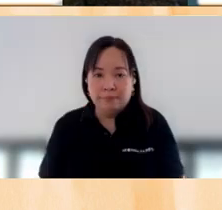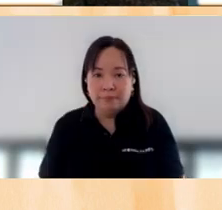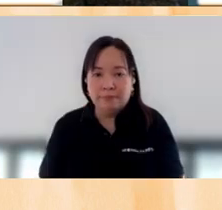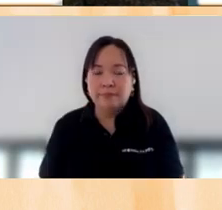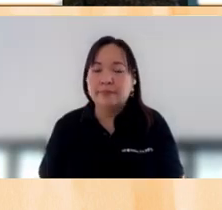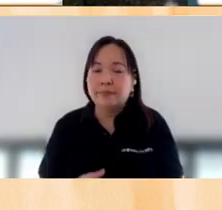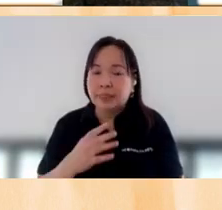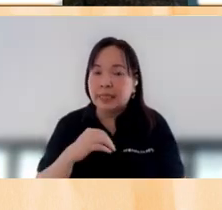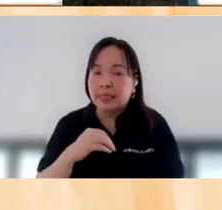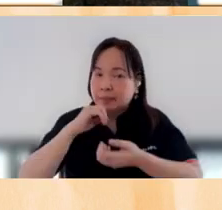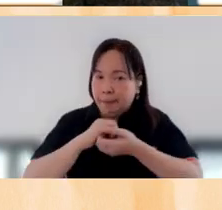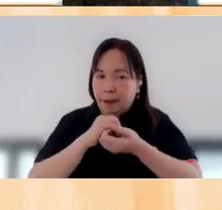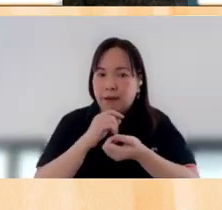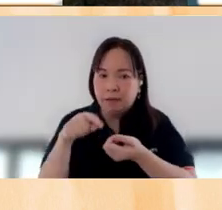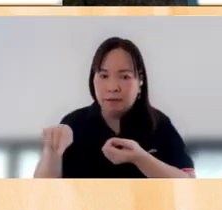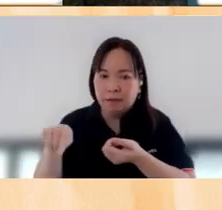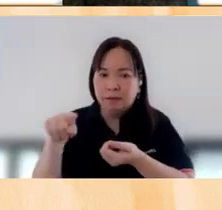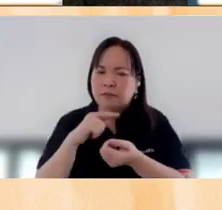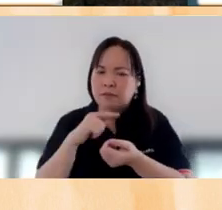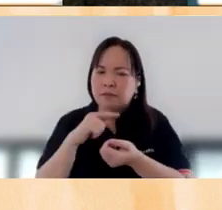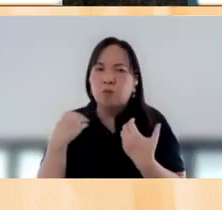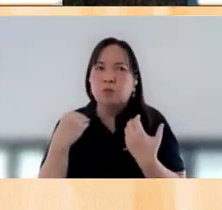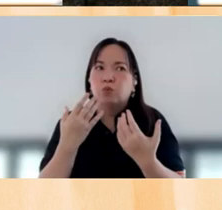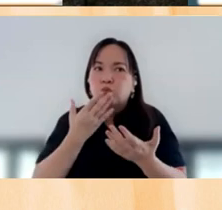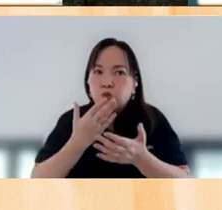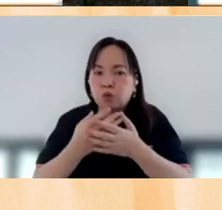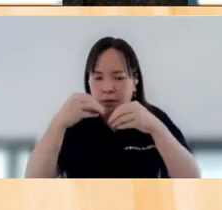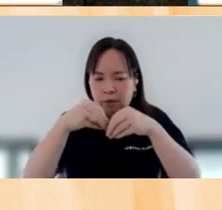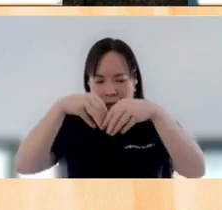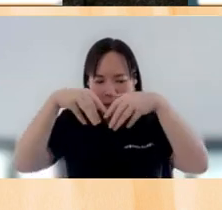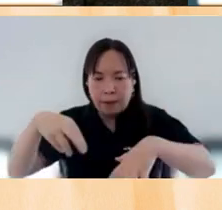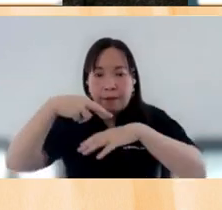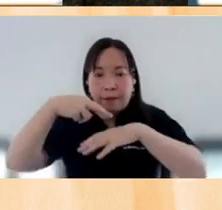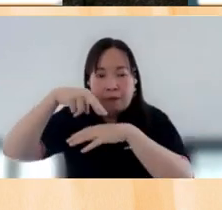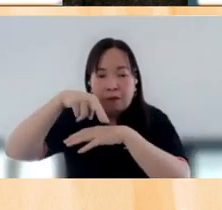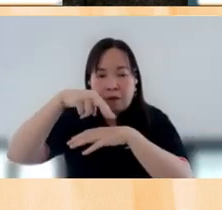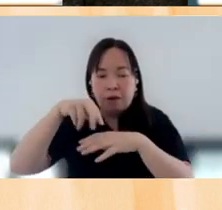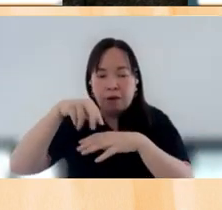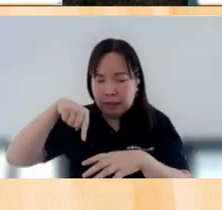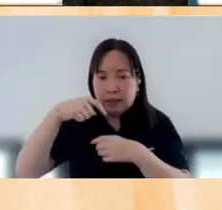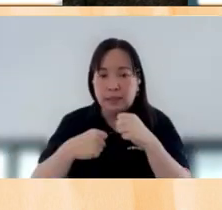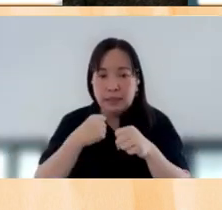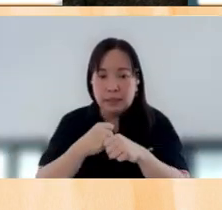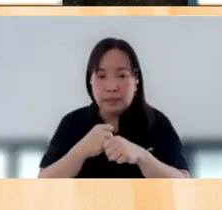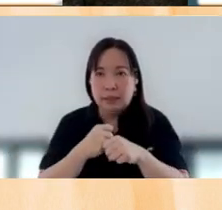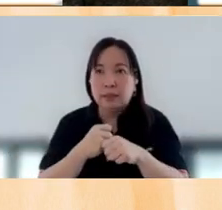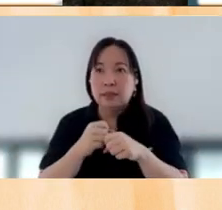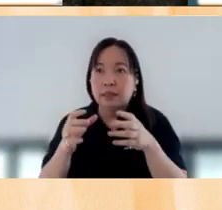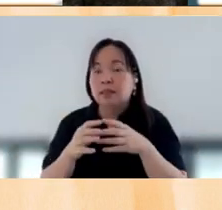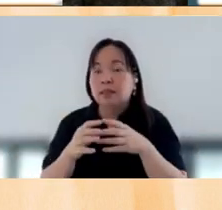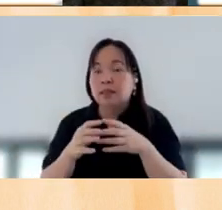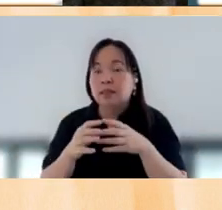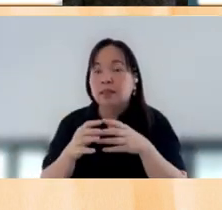system. Ngayong school year, ang aming strand sa pangunguna ng aming ASEC ay nag-line up ng iba't ibang mga gawain